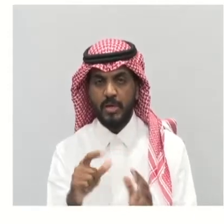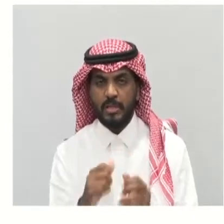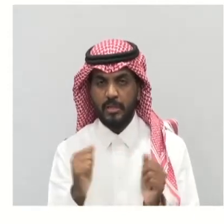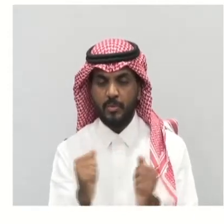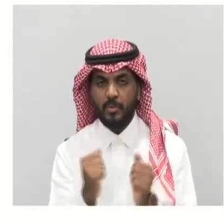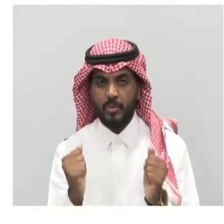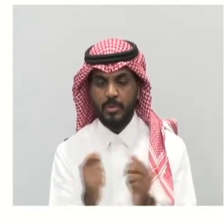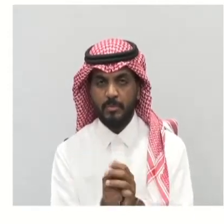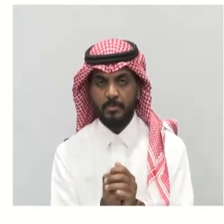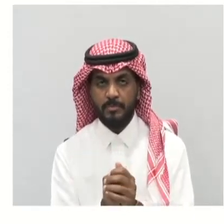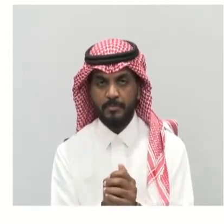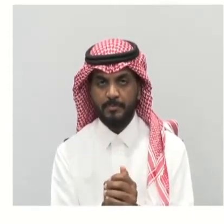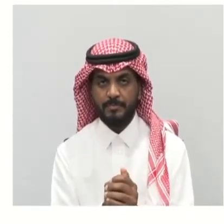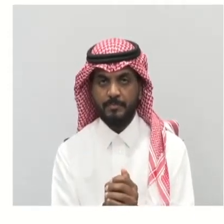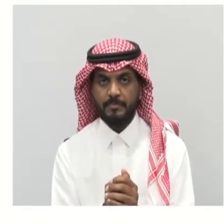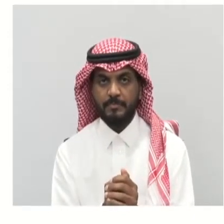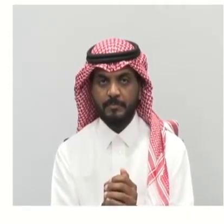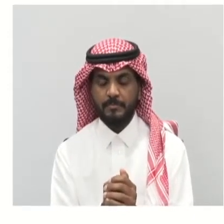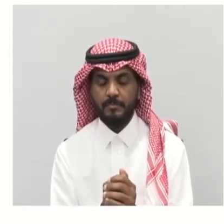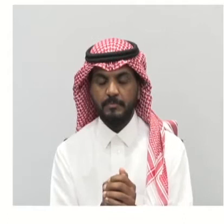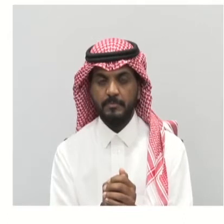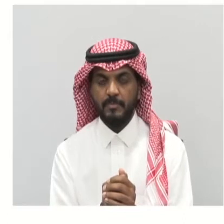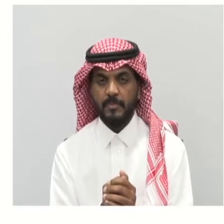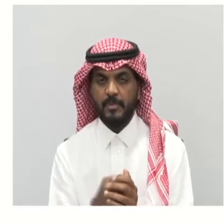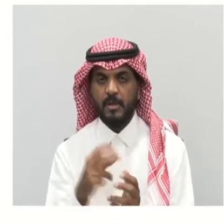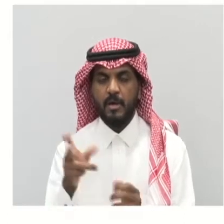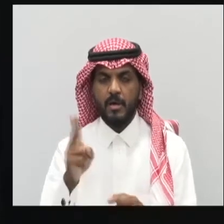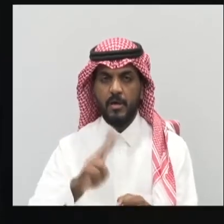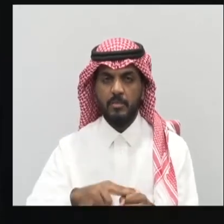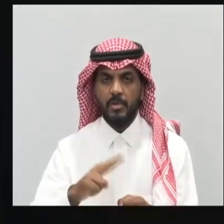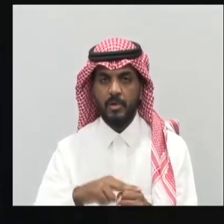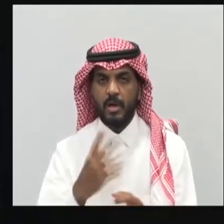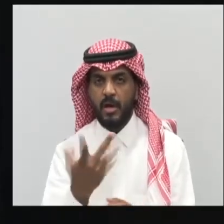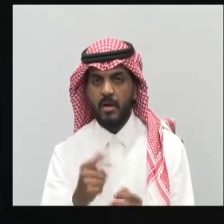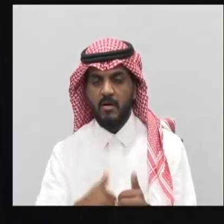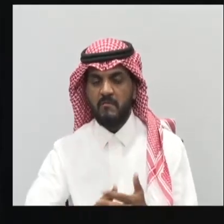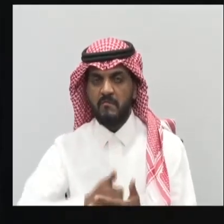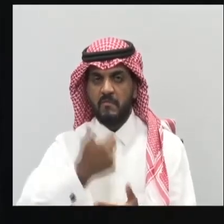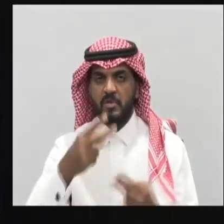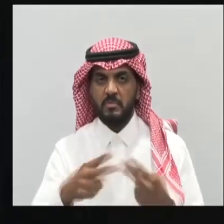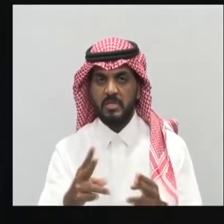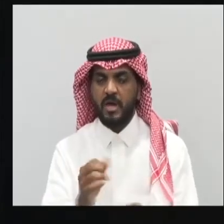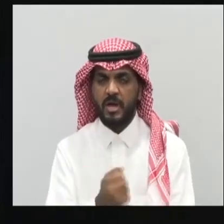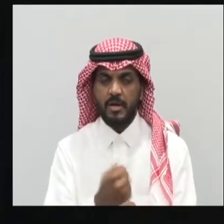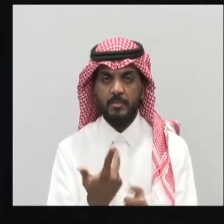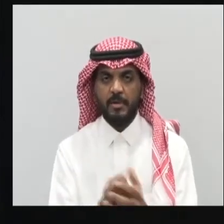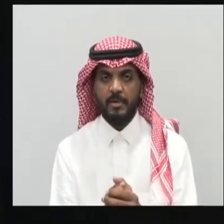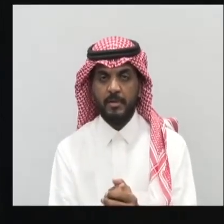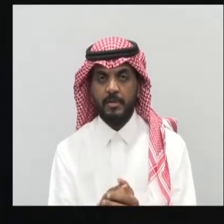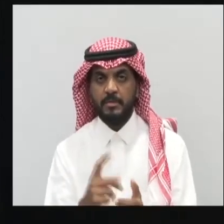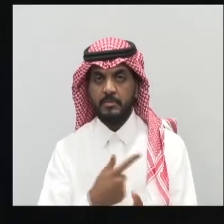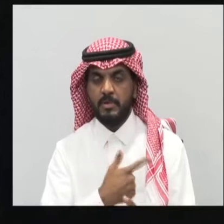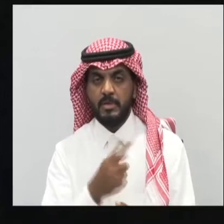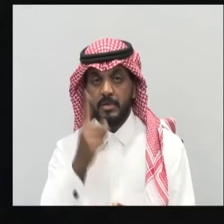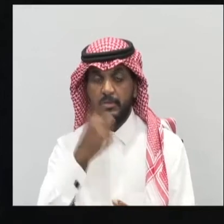التجميعي رقم 3. دائما وأبدا يا صغاري، خير بداية نبدأها في أي عمل نقوم به هي